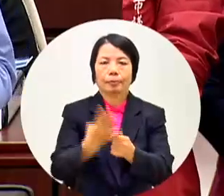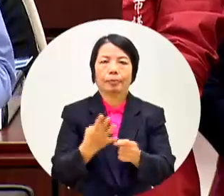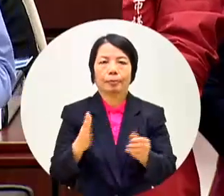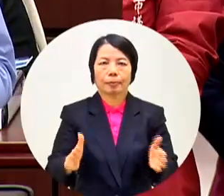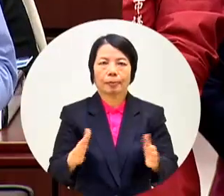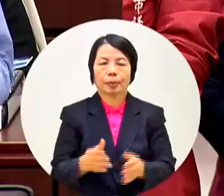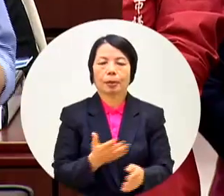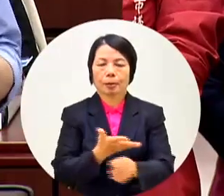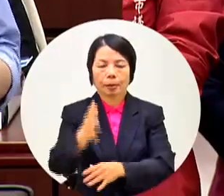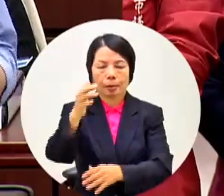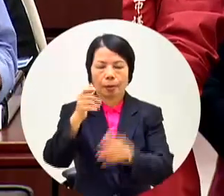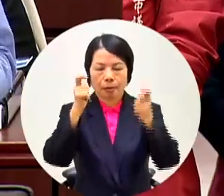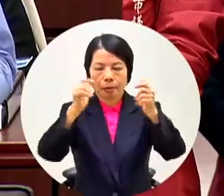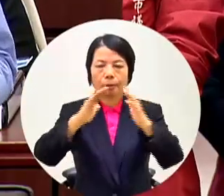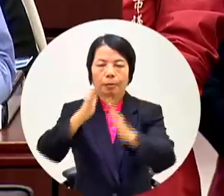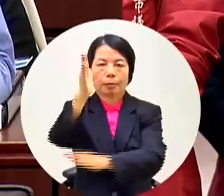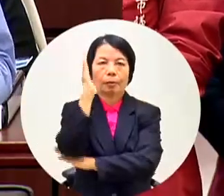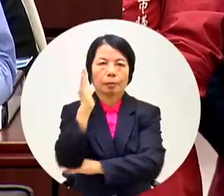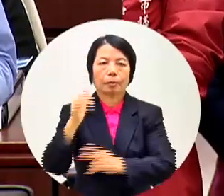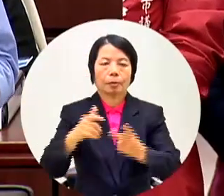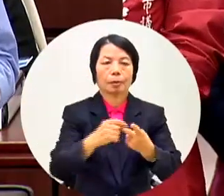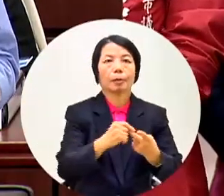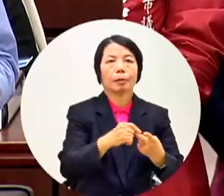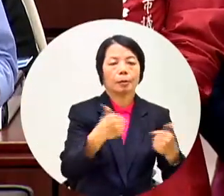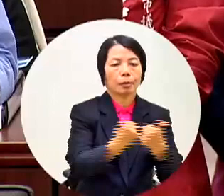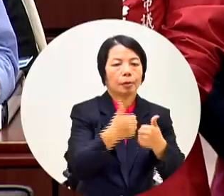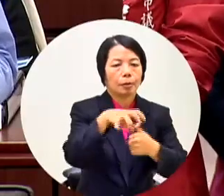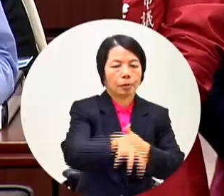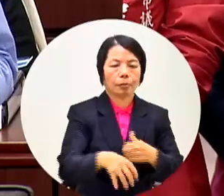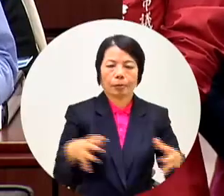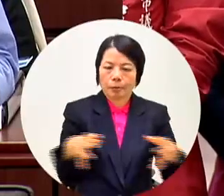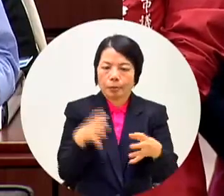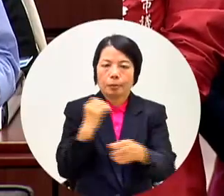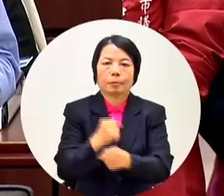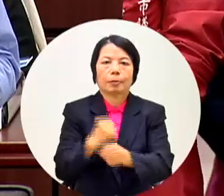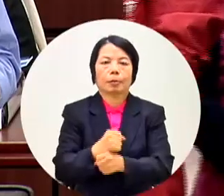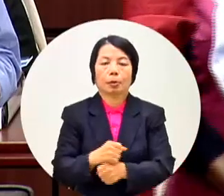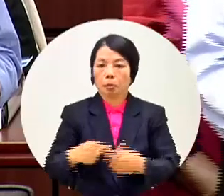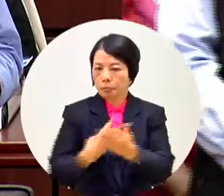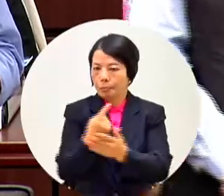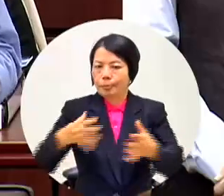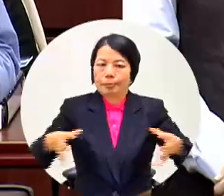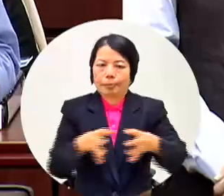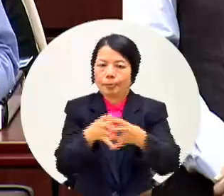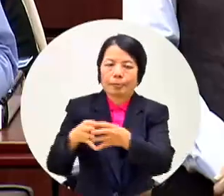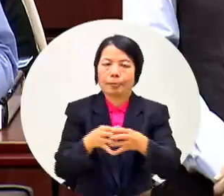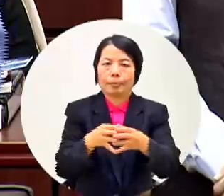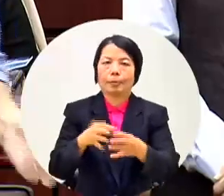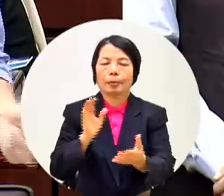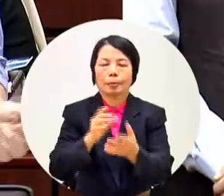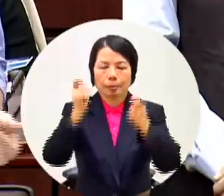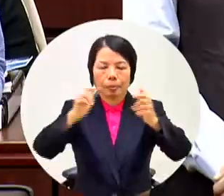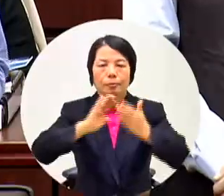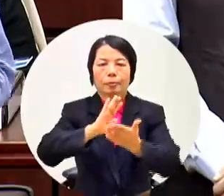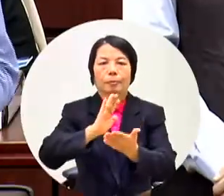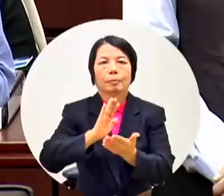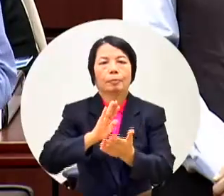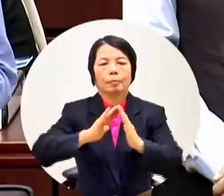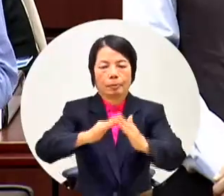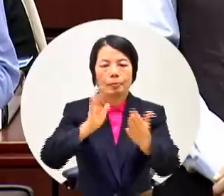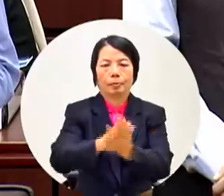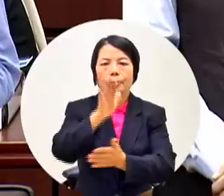手合作，我们只要团结起来，高雄市未来发展的机会实在是太好太